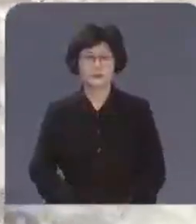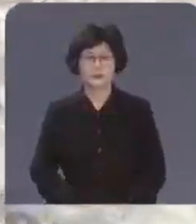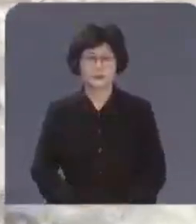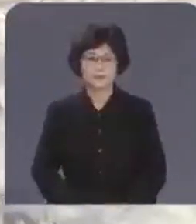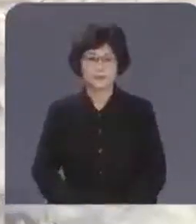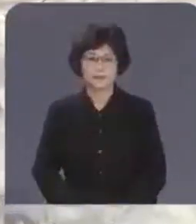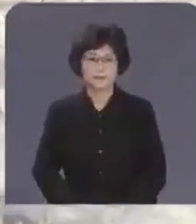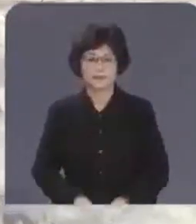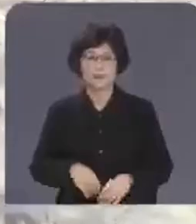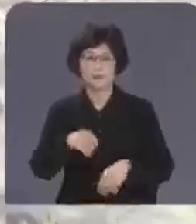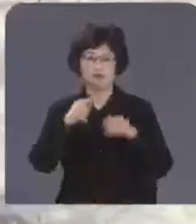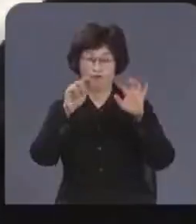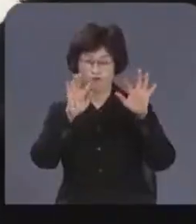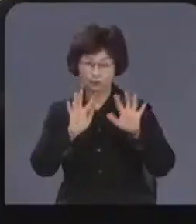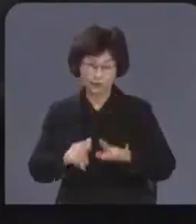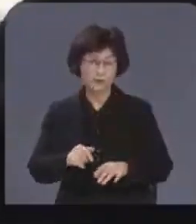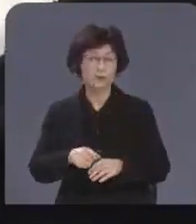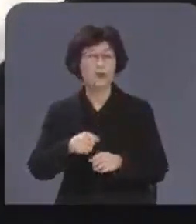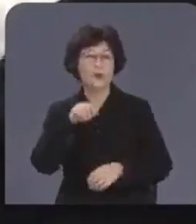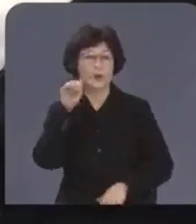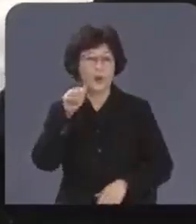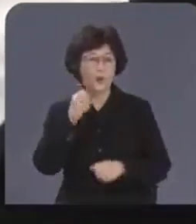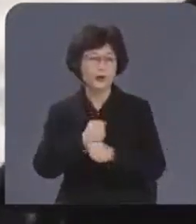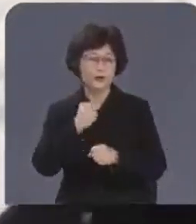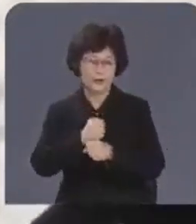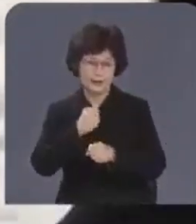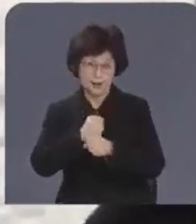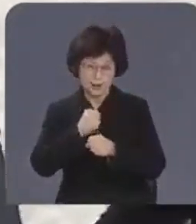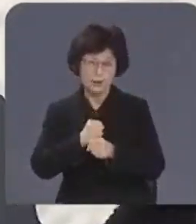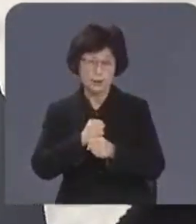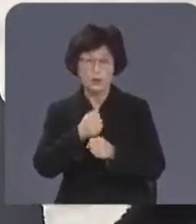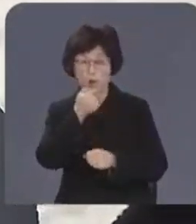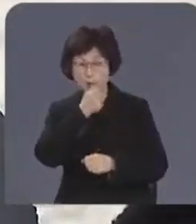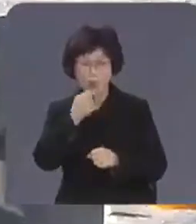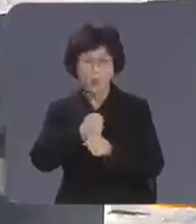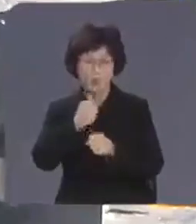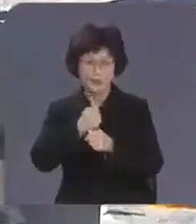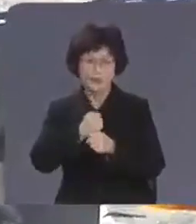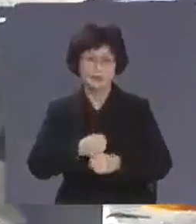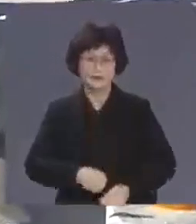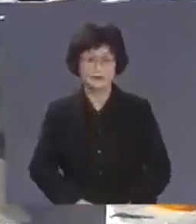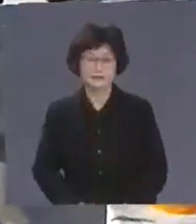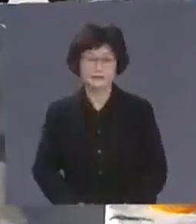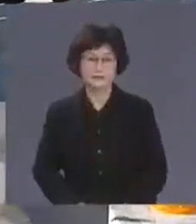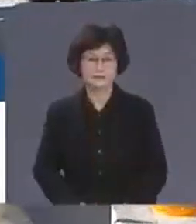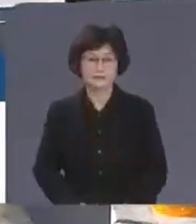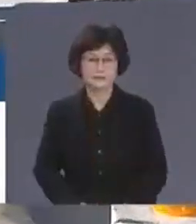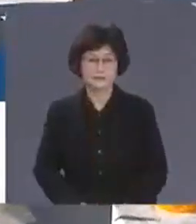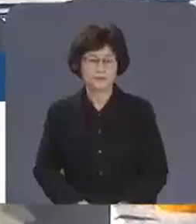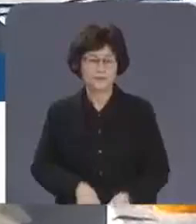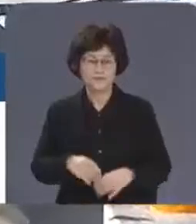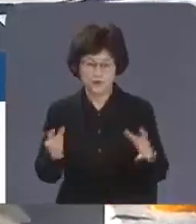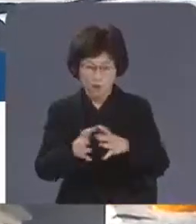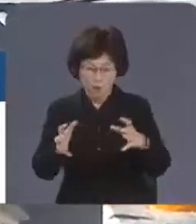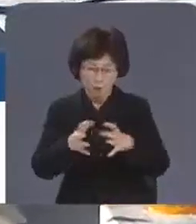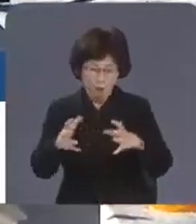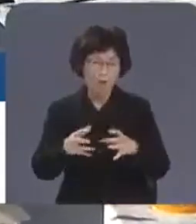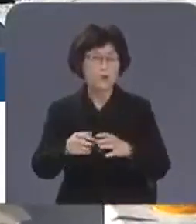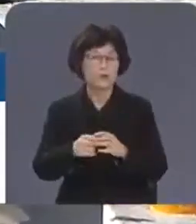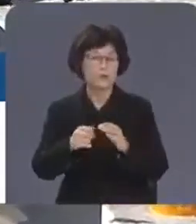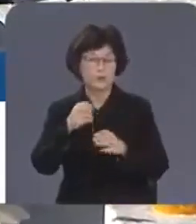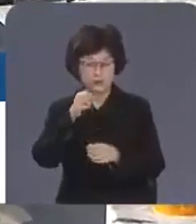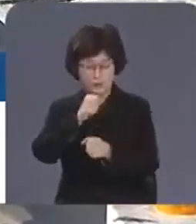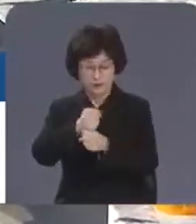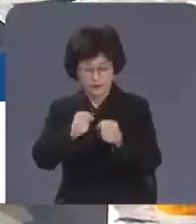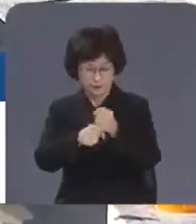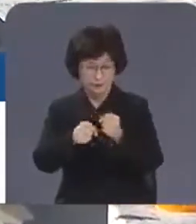한쪽에서는 눈으로 오리와 곰인형도 만들며 즐거운 한때를 보냈습니다. 눈으로 눈사람 만들고 그